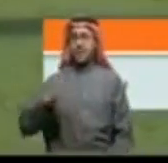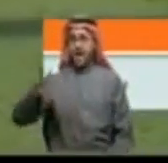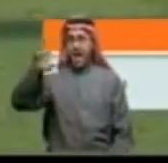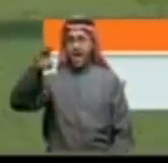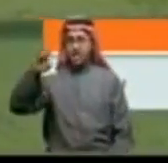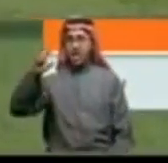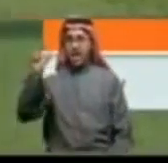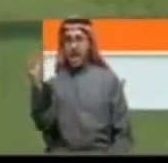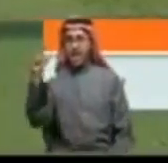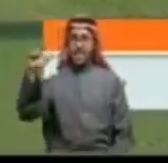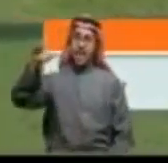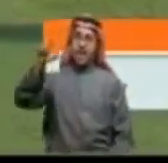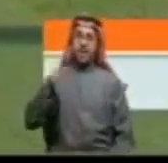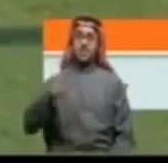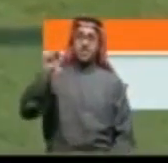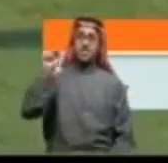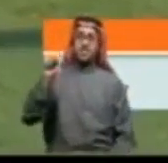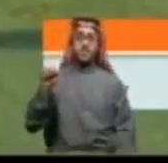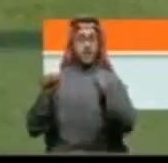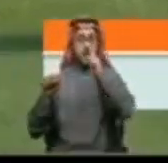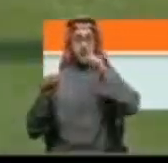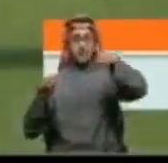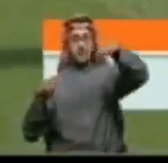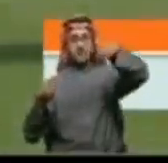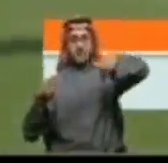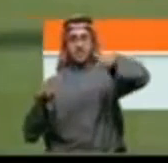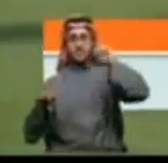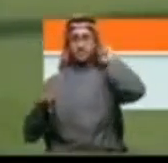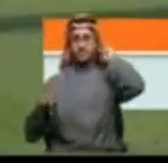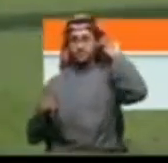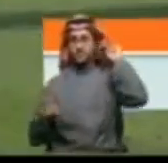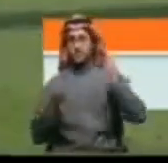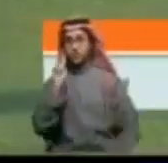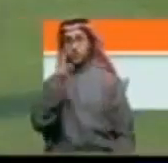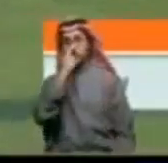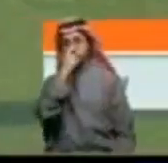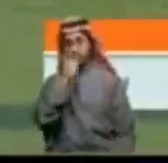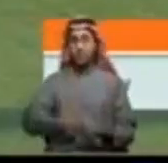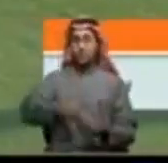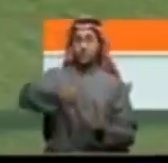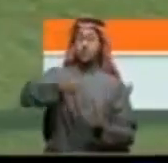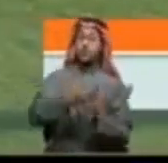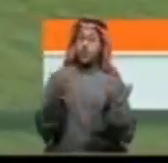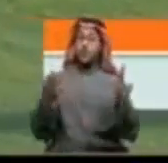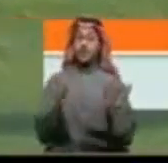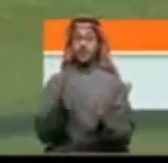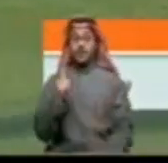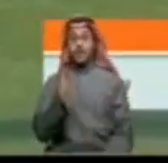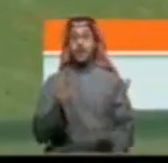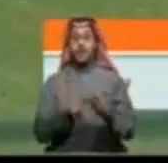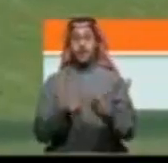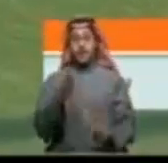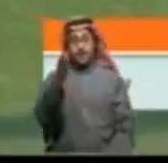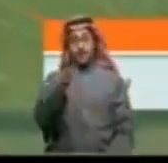موسى وجوليانو دي باولا. كما تأهل فريق الوحدة إلى الدور ذاته بفوزه على نظيره النعيرية،